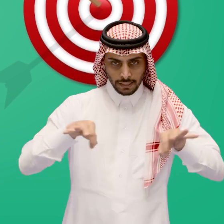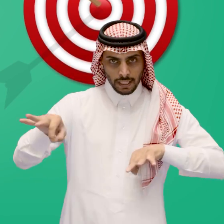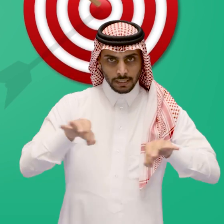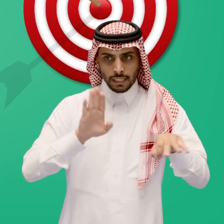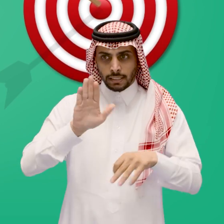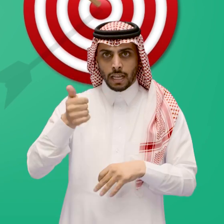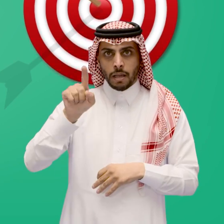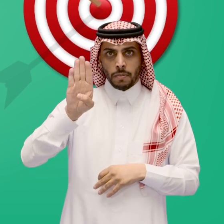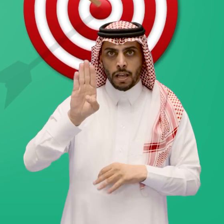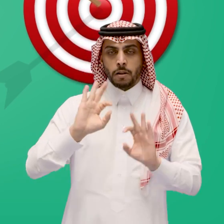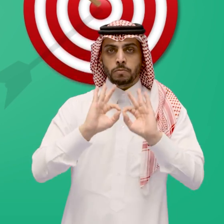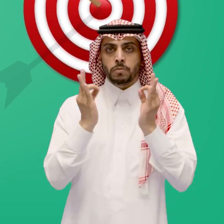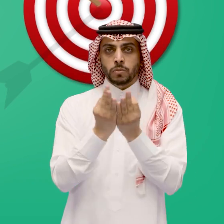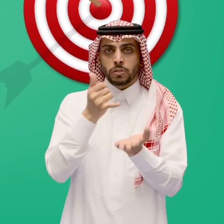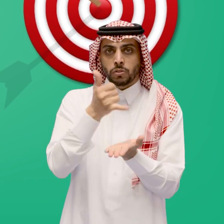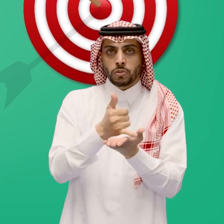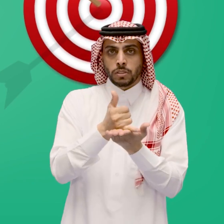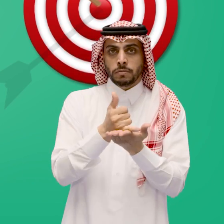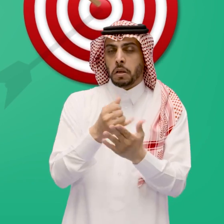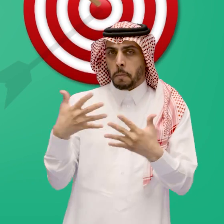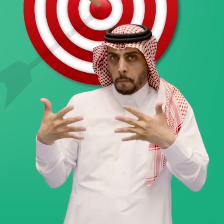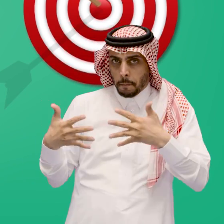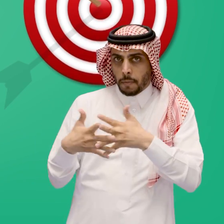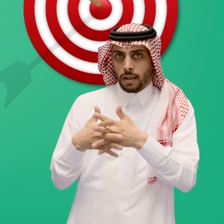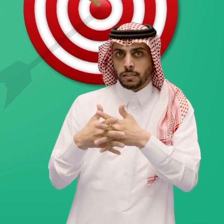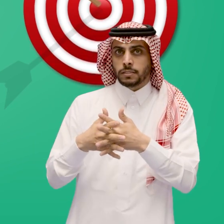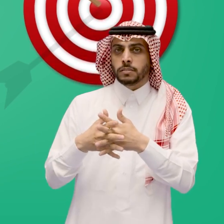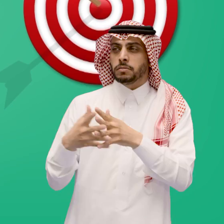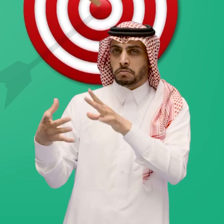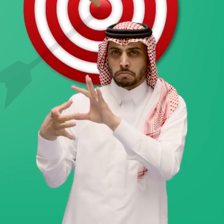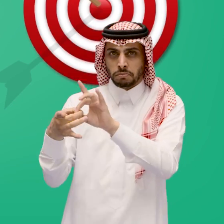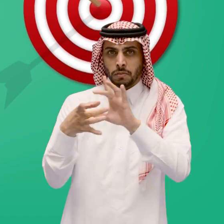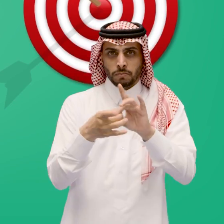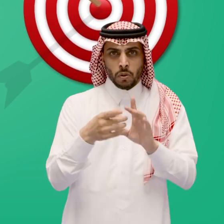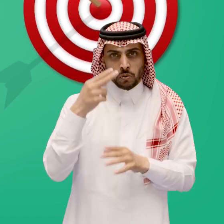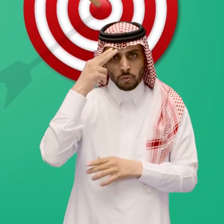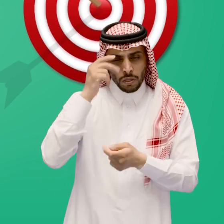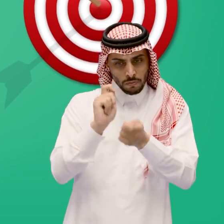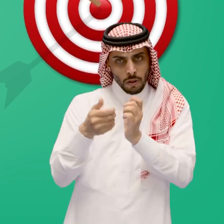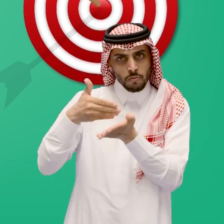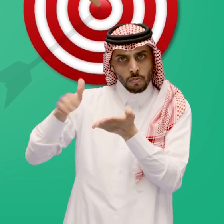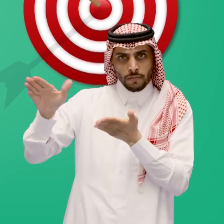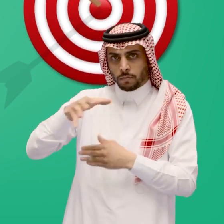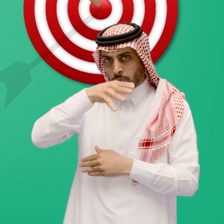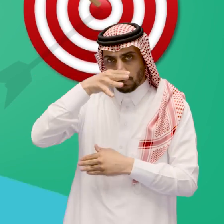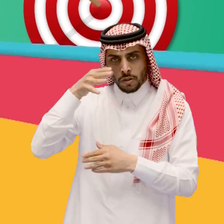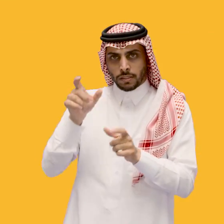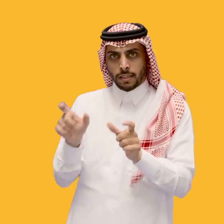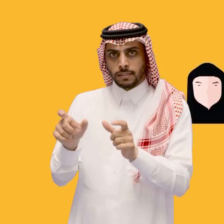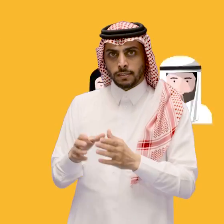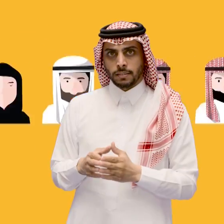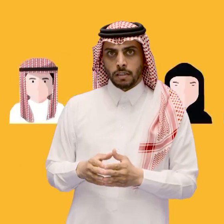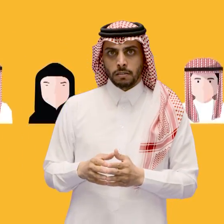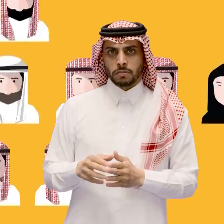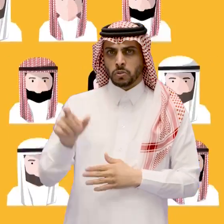سابك للمسؤولية الاجتماعية من خلال الشراكة مع الاستراتيجية الوطنية لمكافحة المخدرات.